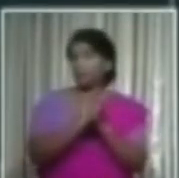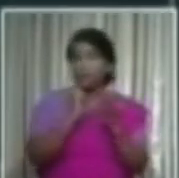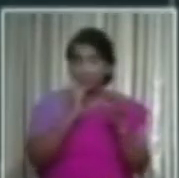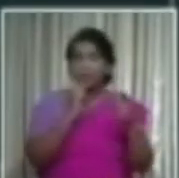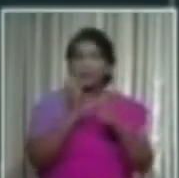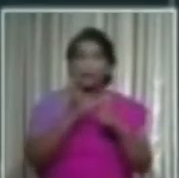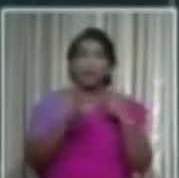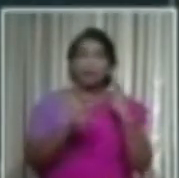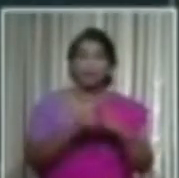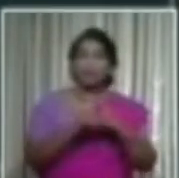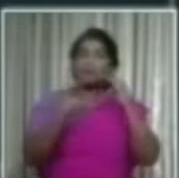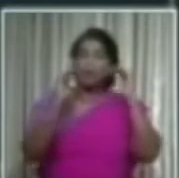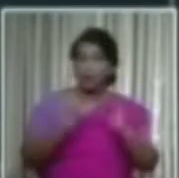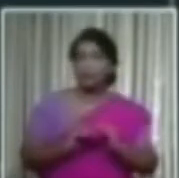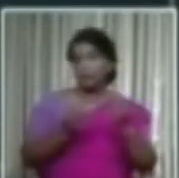वरी